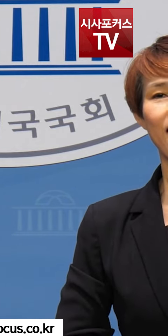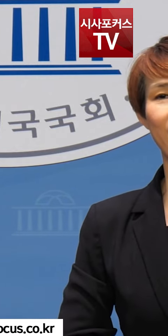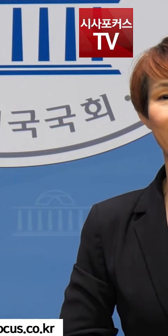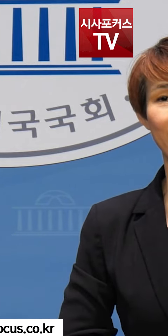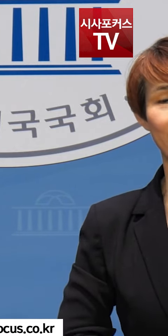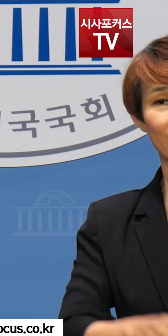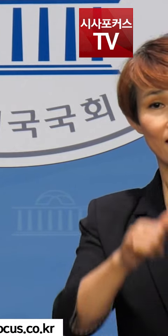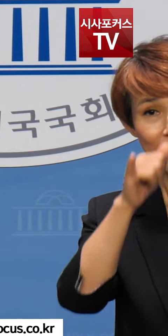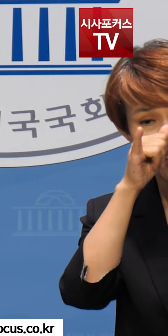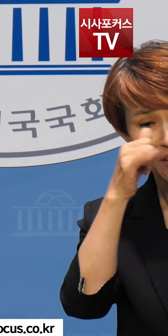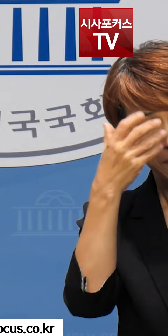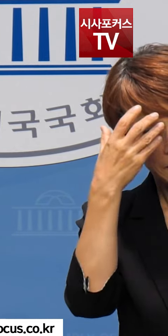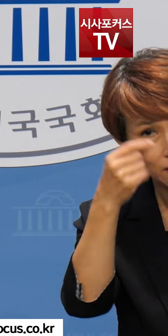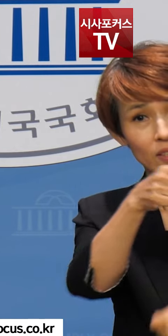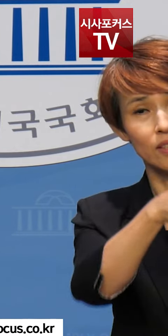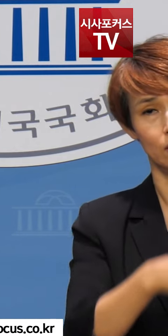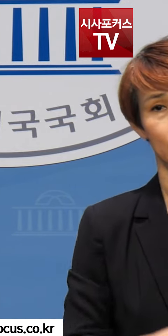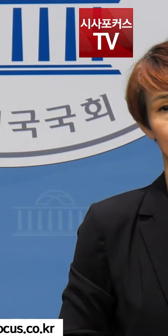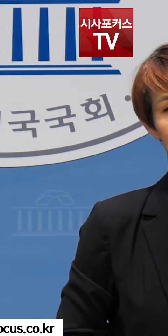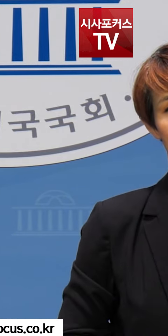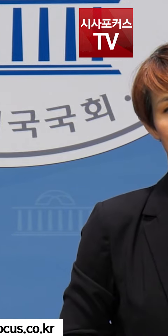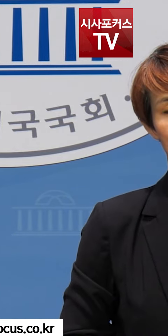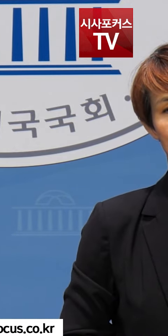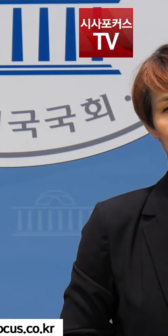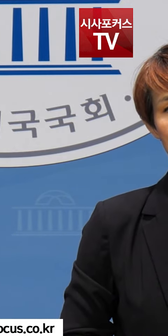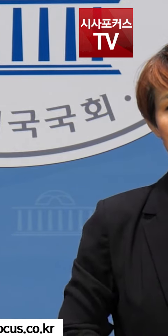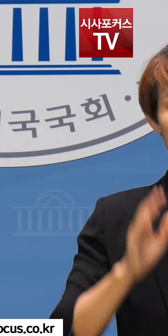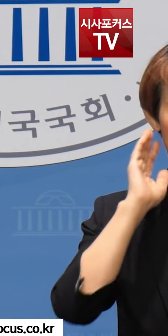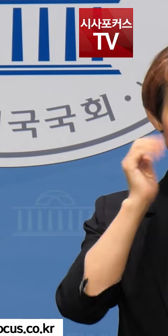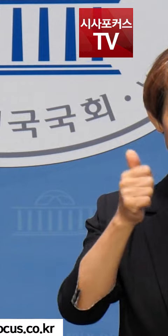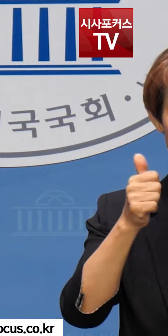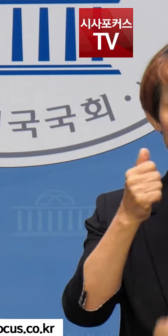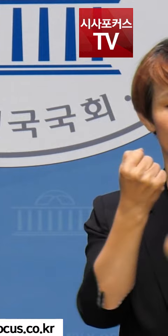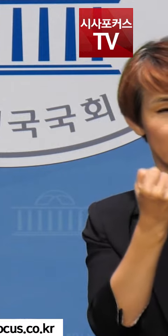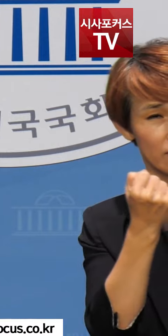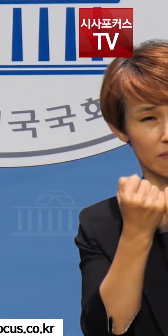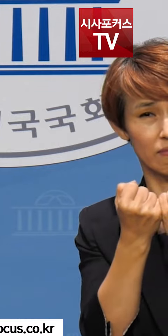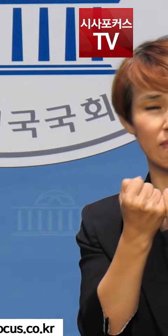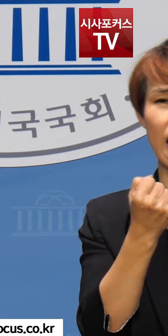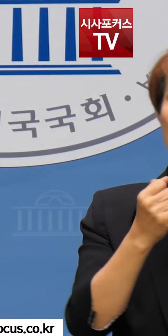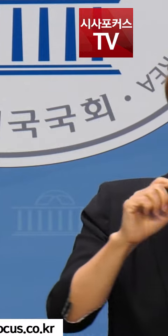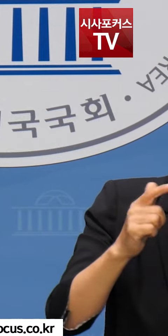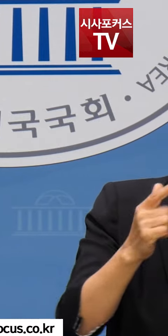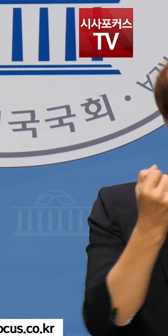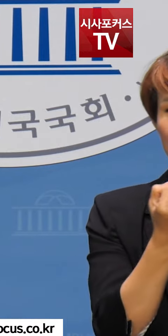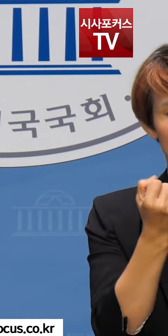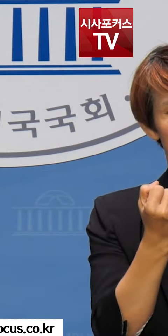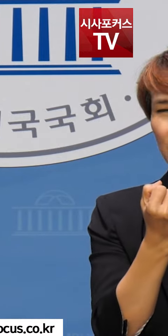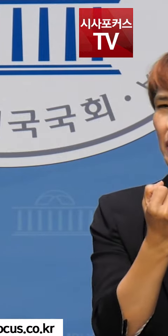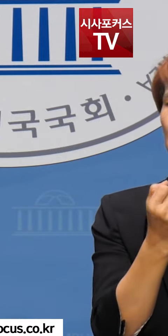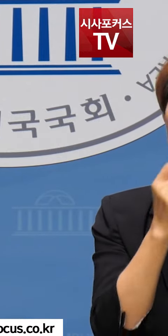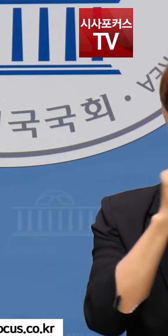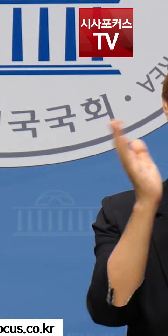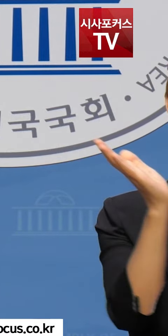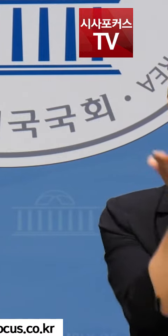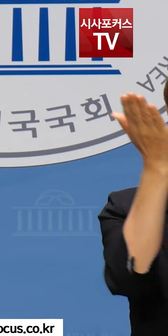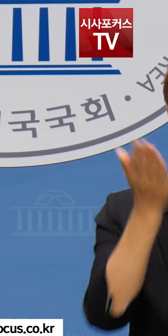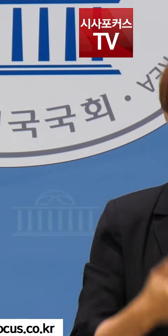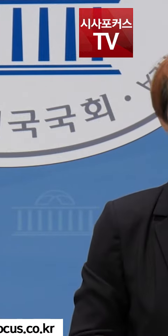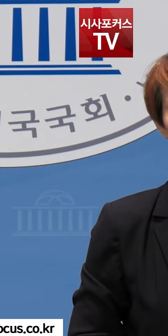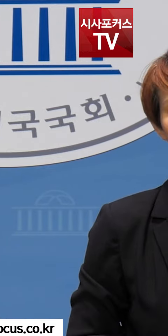경우도 국민들 앞에 시연했습니다. 대통령의 해명이 사실과 맞지 않다는 점을 웅변하는